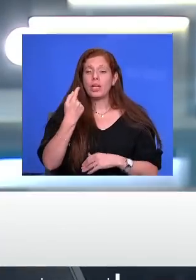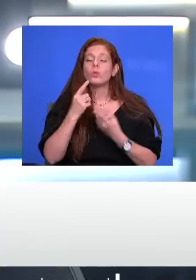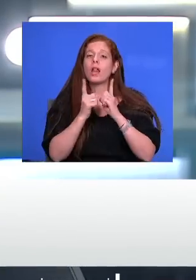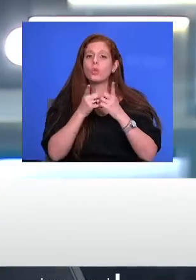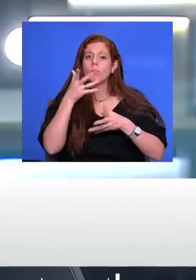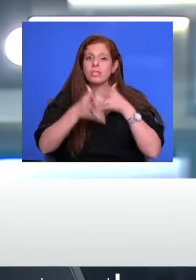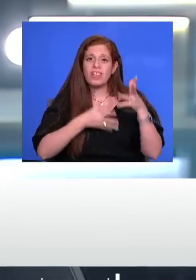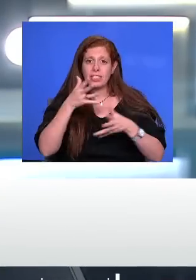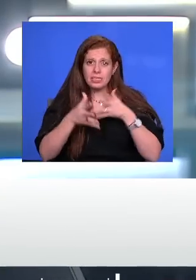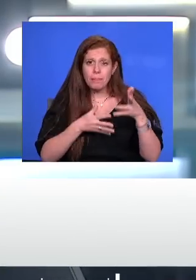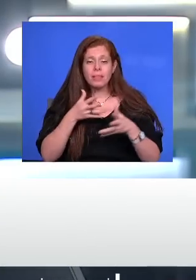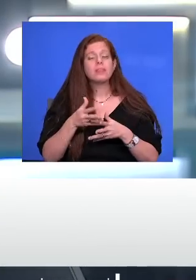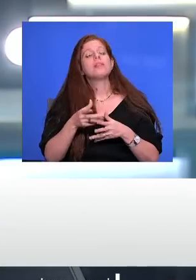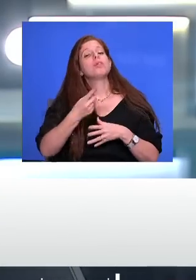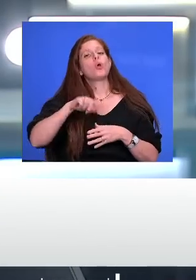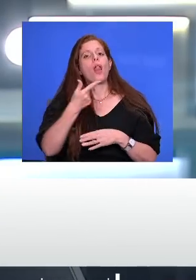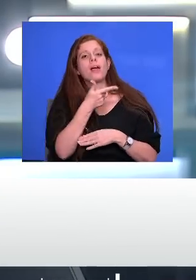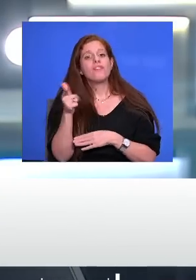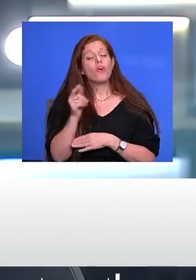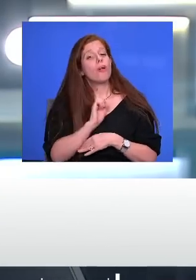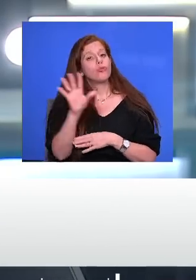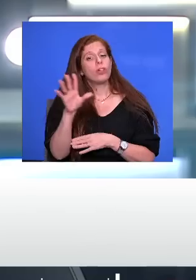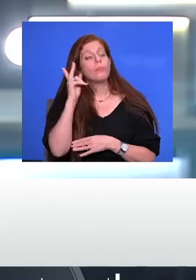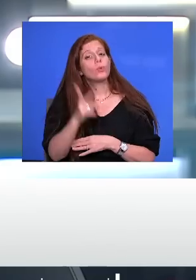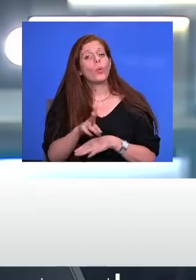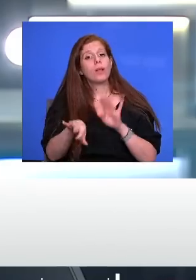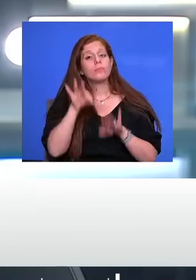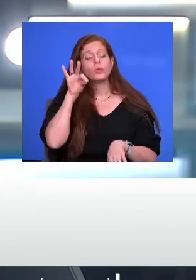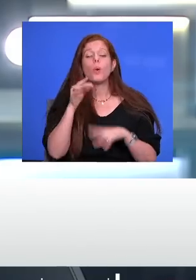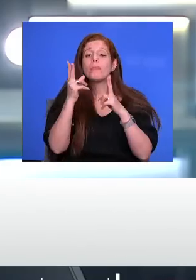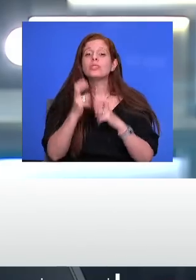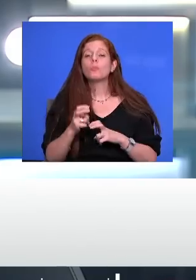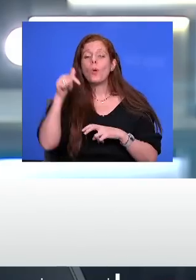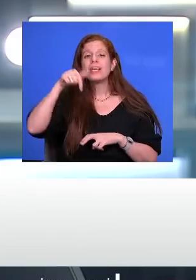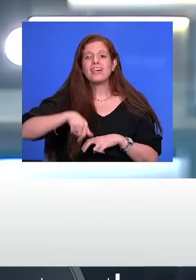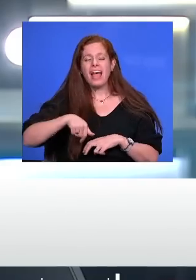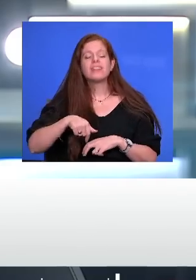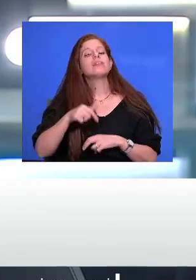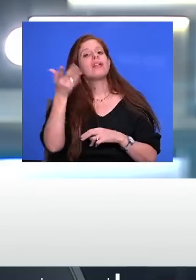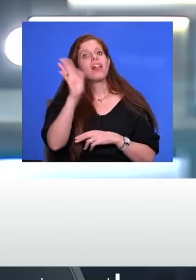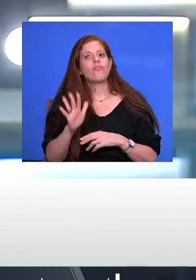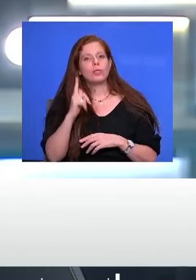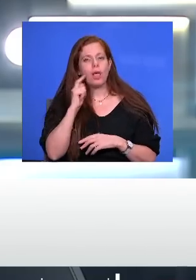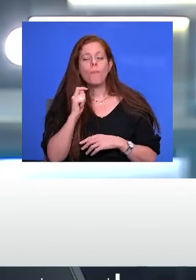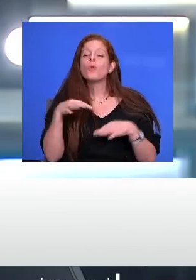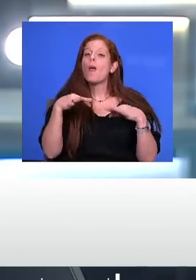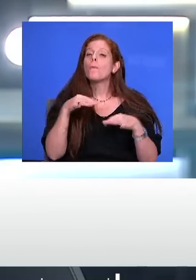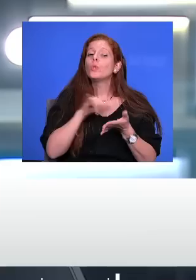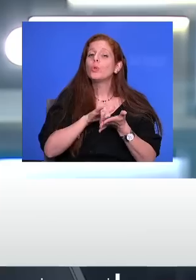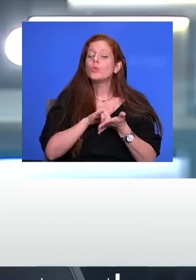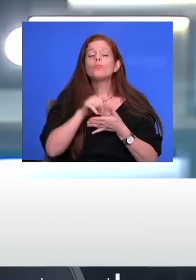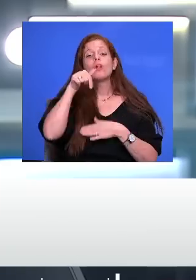התרגום לשפת הסימנים. את כל הכתבות והמשדרים שלנו תוכלו למצוא ביישומון כאן בוקס לטלוויזיות חכמות, בעמוד היוטיוב של כאן